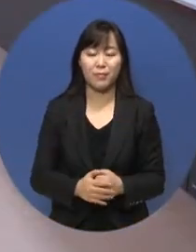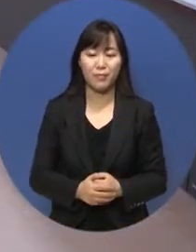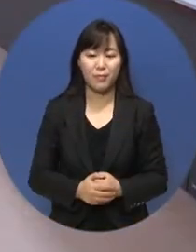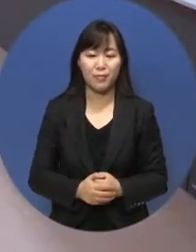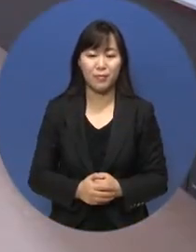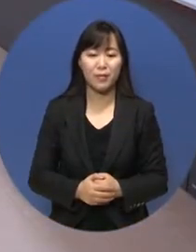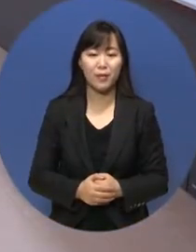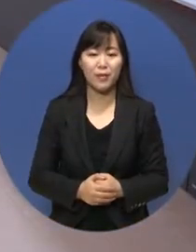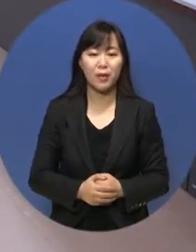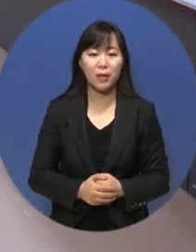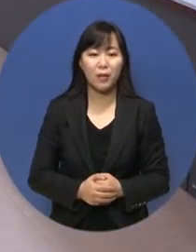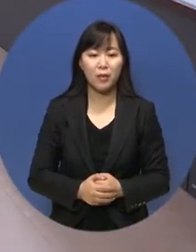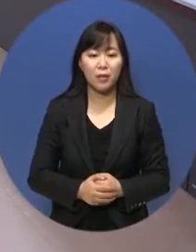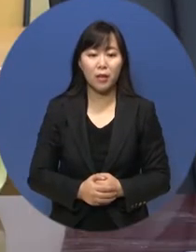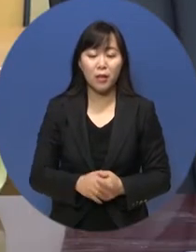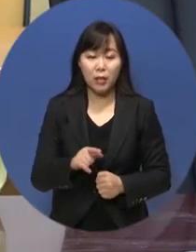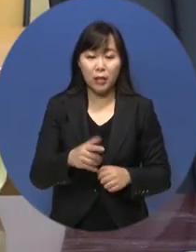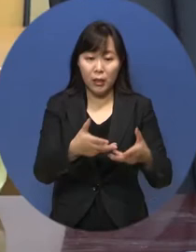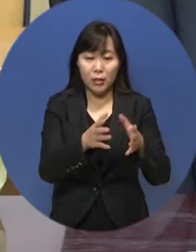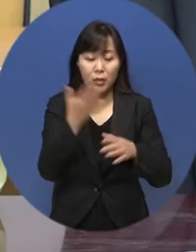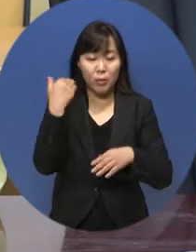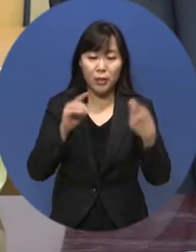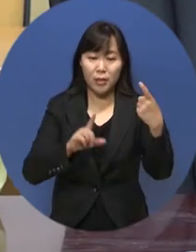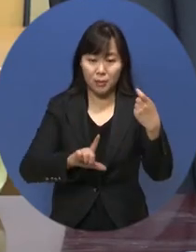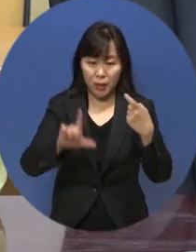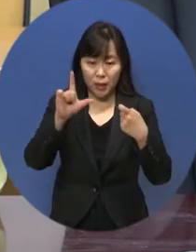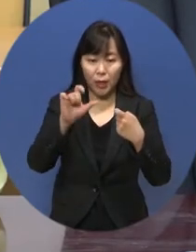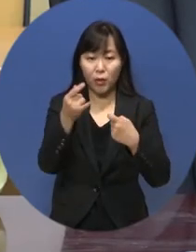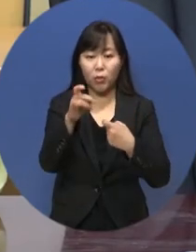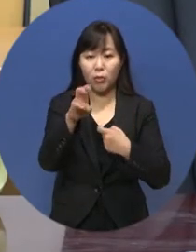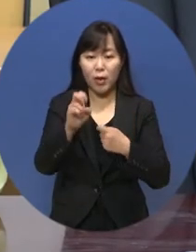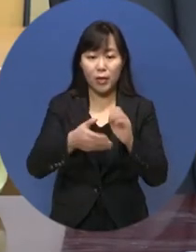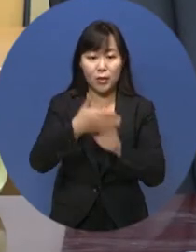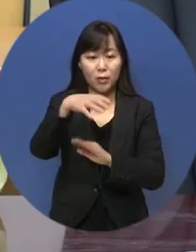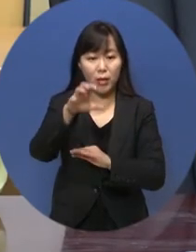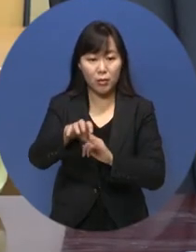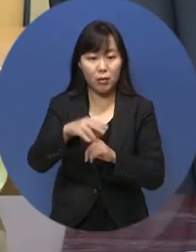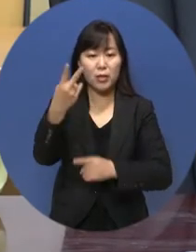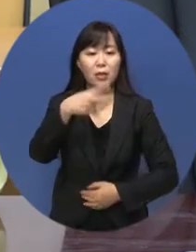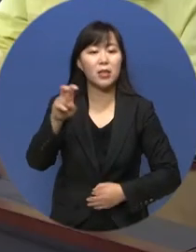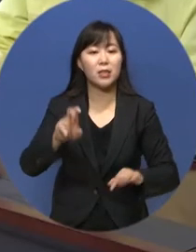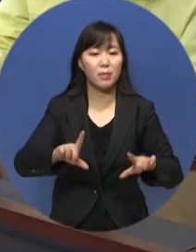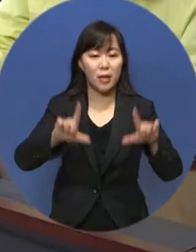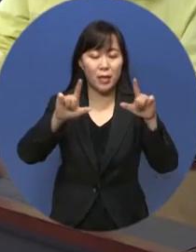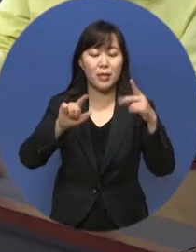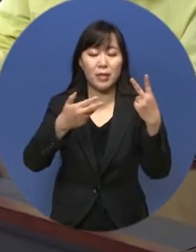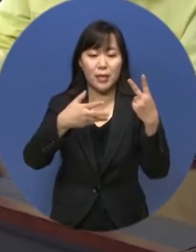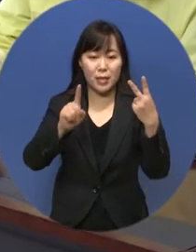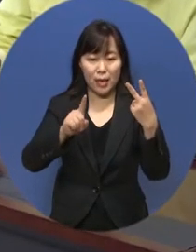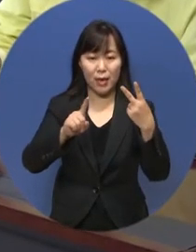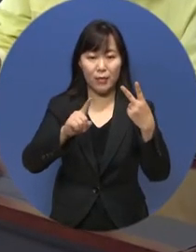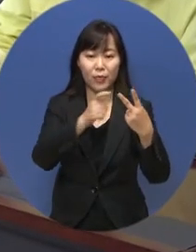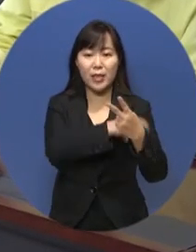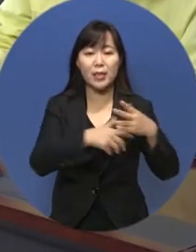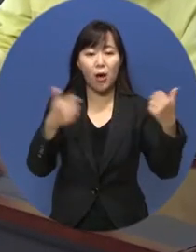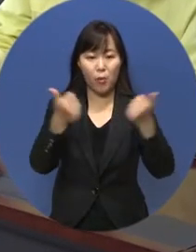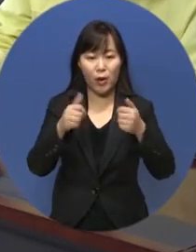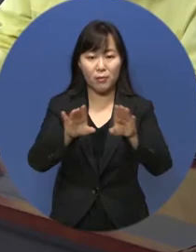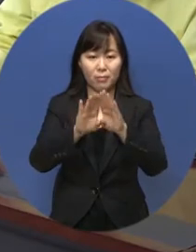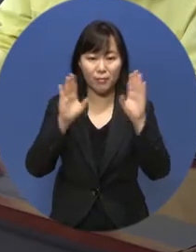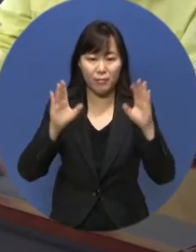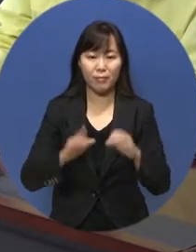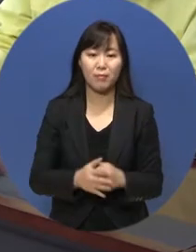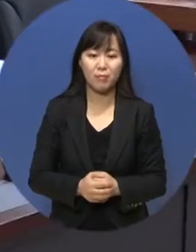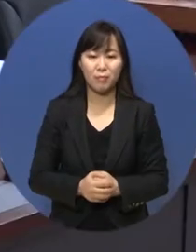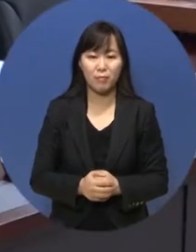광양 c 어린이 보육 짜다 니 지난 11일 광양시청 에서 2010년도 제 2차 이사회를 개최했습니다